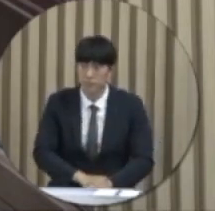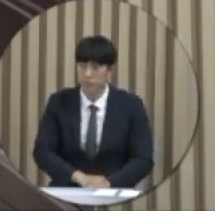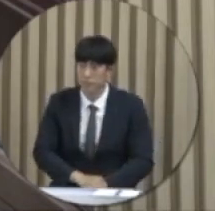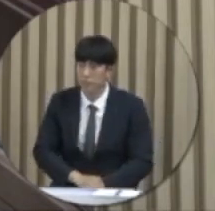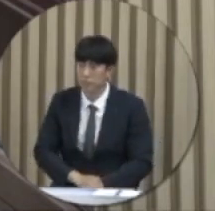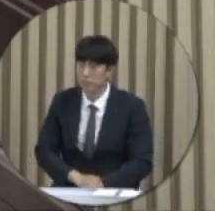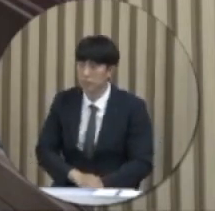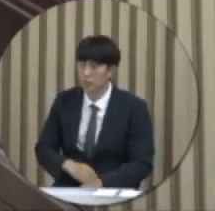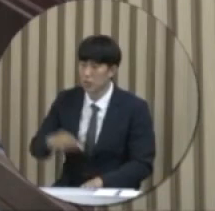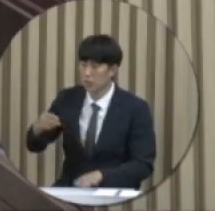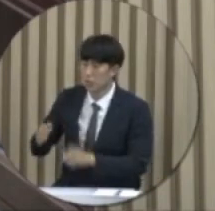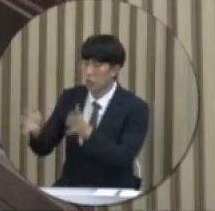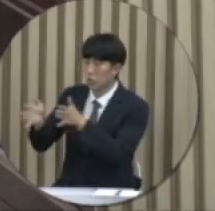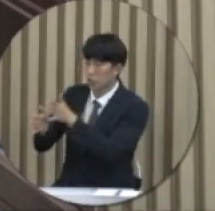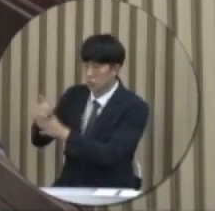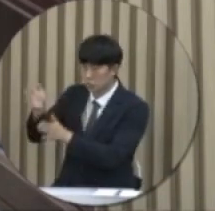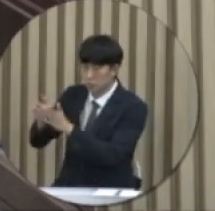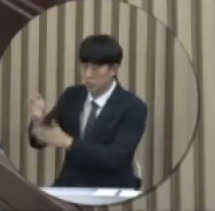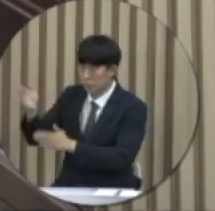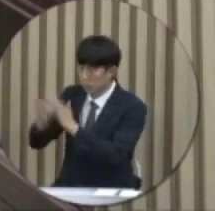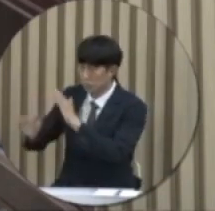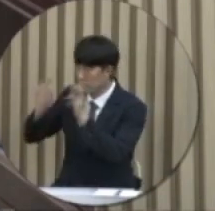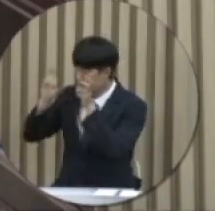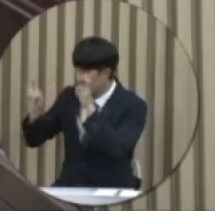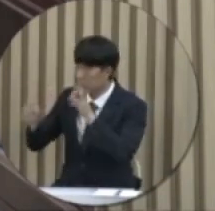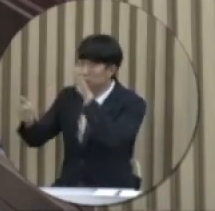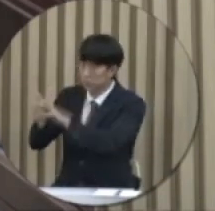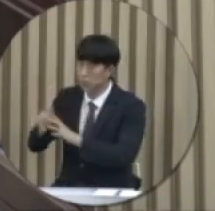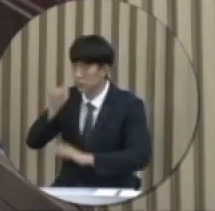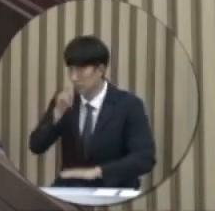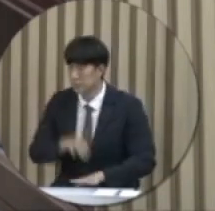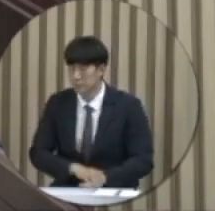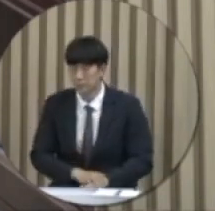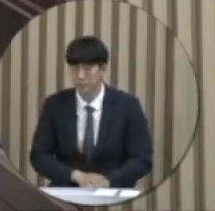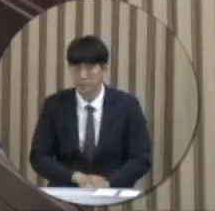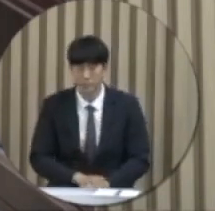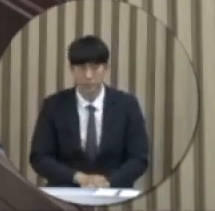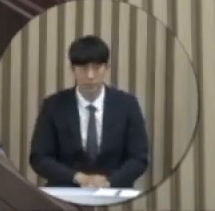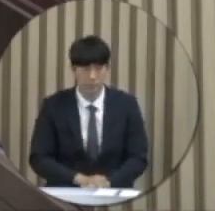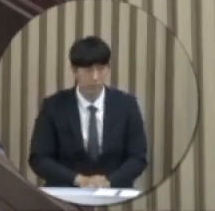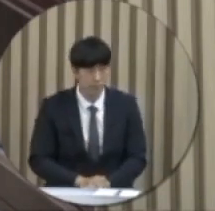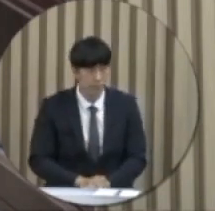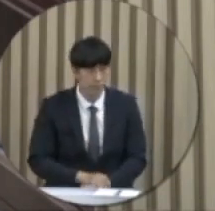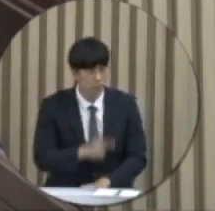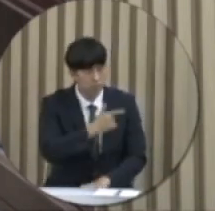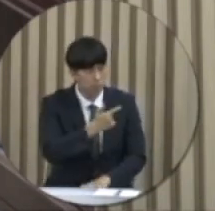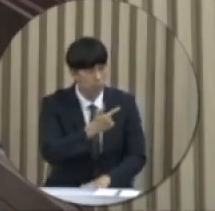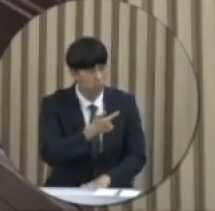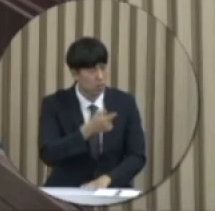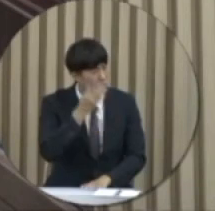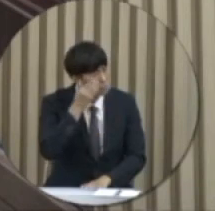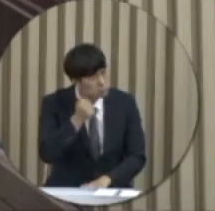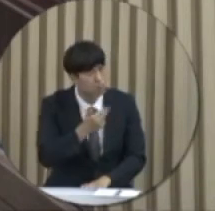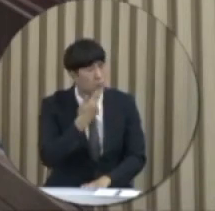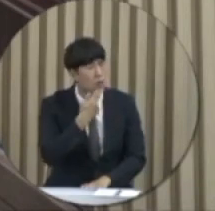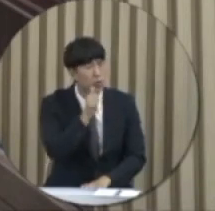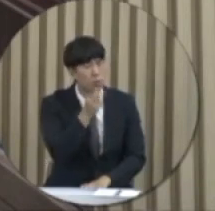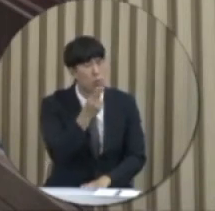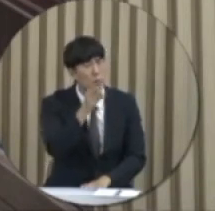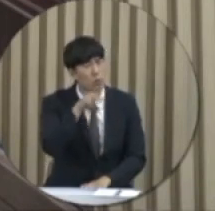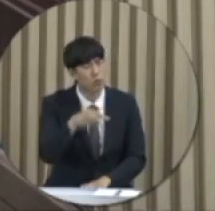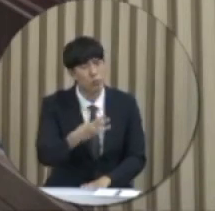지금 도시공사에서 하고 있습니다. 체육진흥과가 네, 또 그리고 체육진흥과. 네. 하게 돼 있죠. 너무 효율적이지 못하다고 생각이 드는데 시장님 어떻게